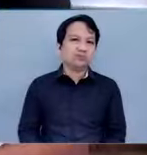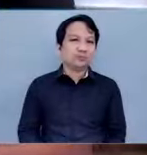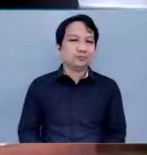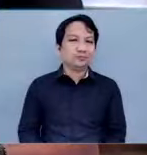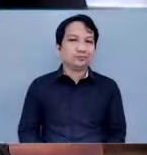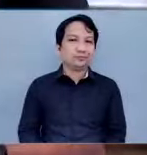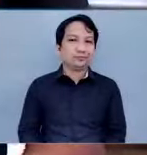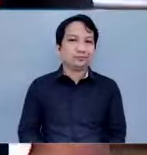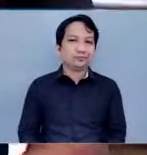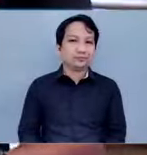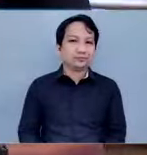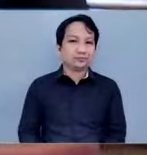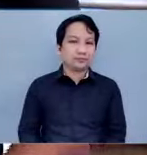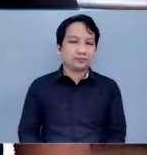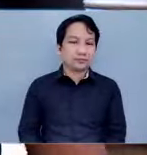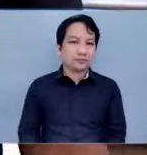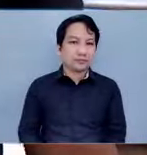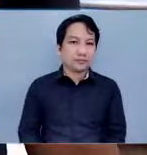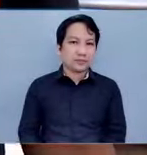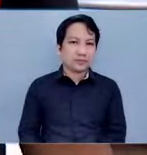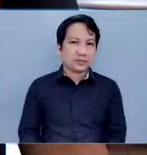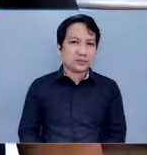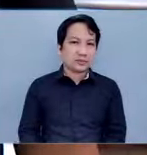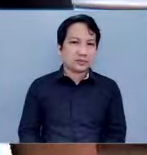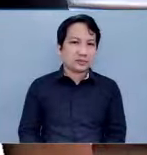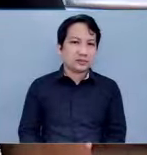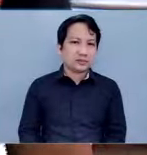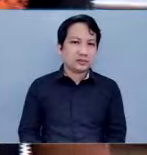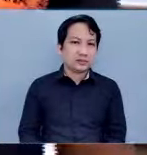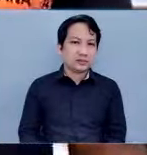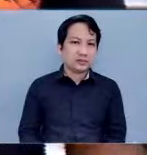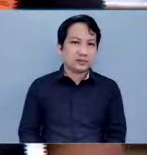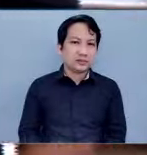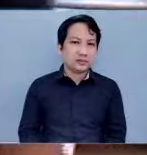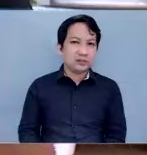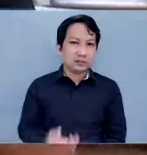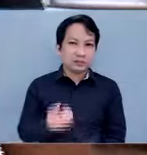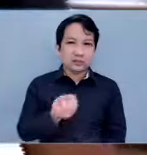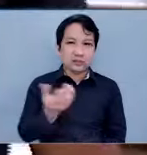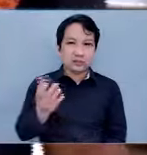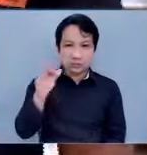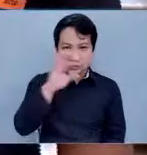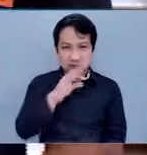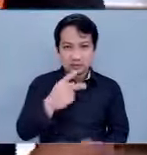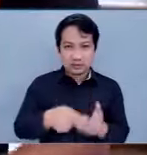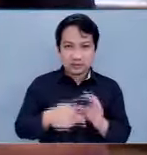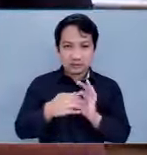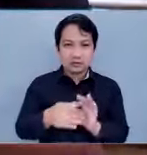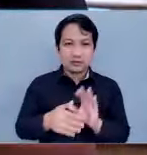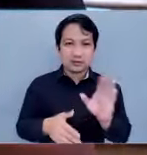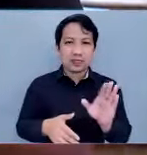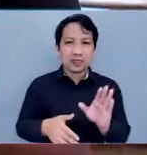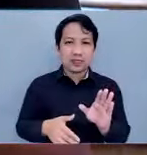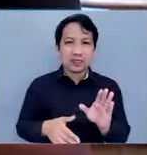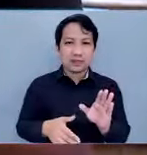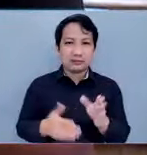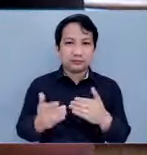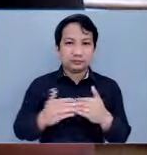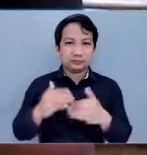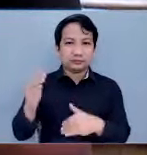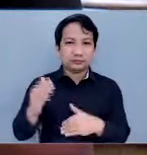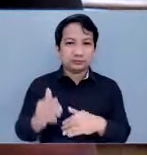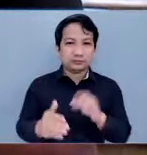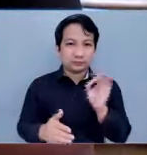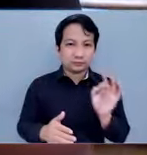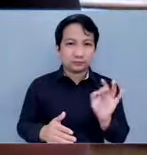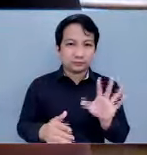Wow! Kayang-kaya. Sulit naman kasi, di ba? Yes, panalo. Oh. Magkano ulit ang presyo ng ating mga empanada? Nag-range po siya from 85